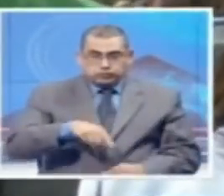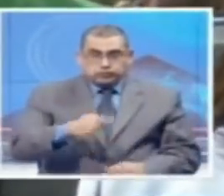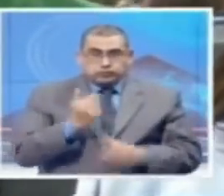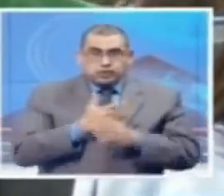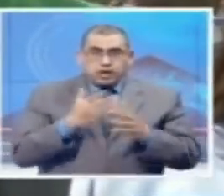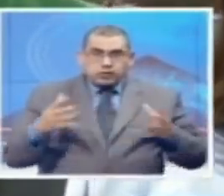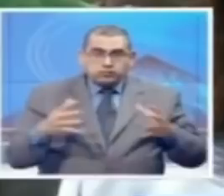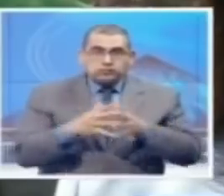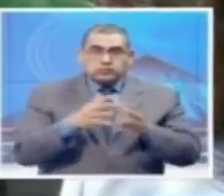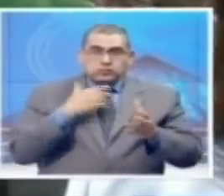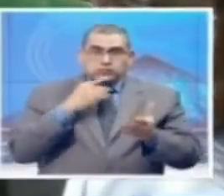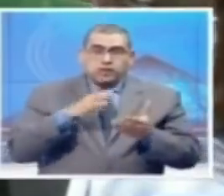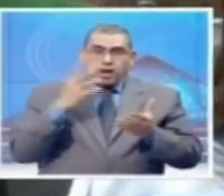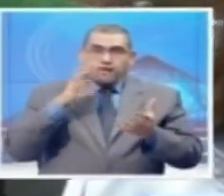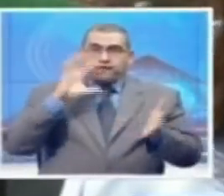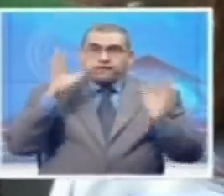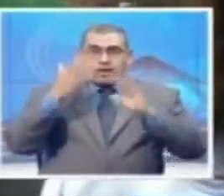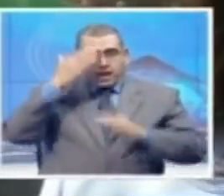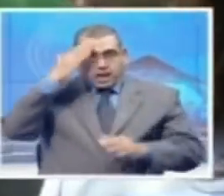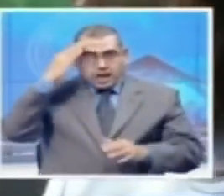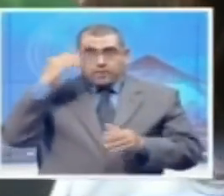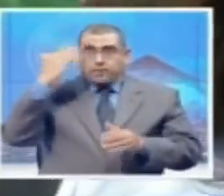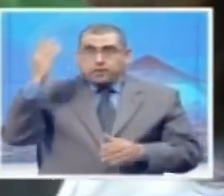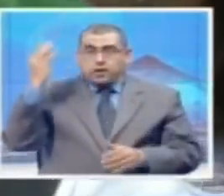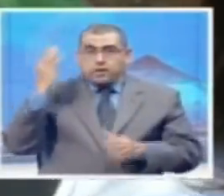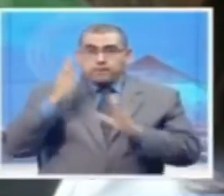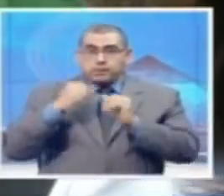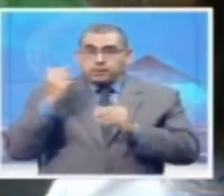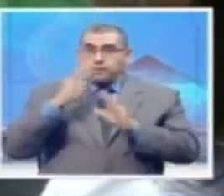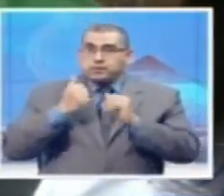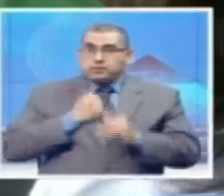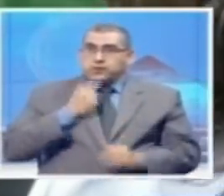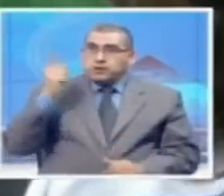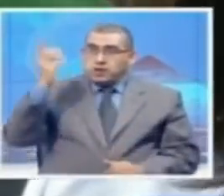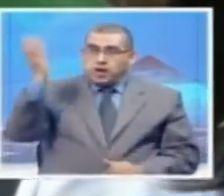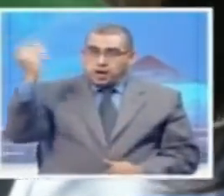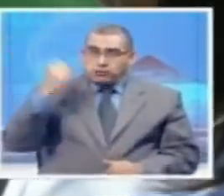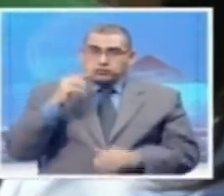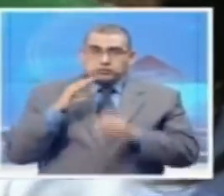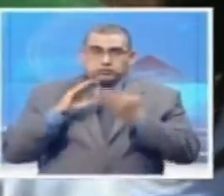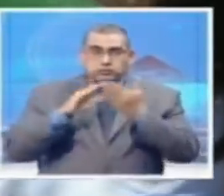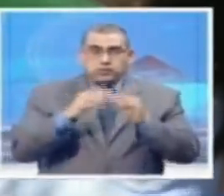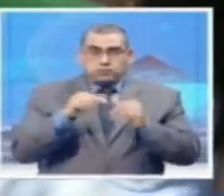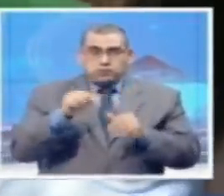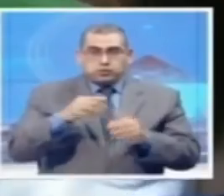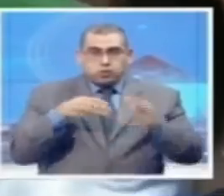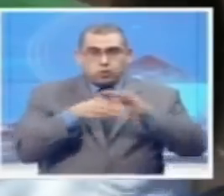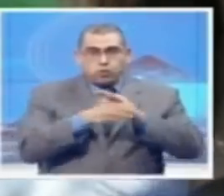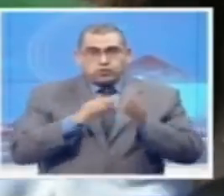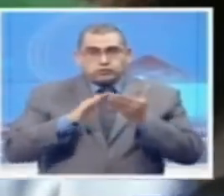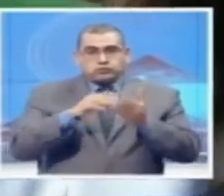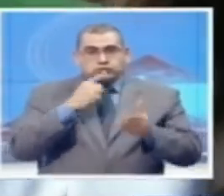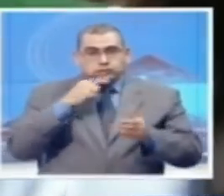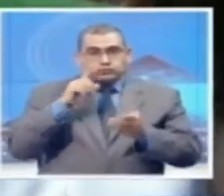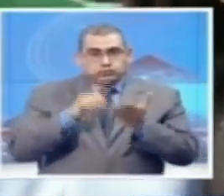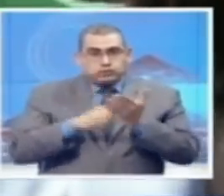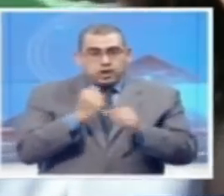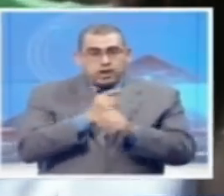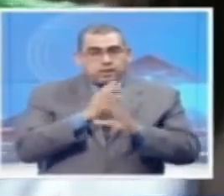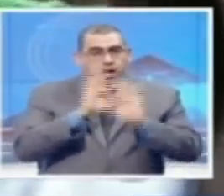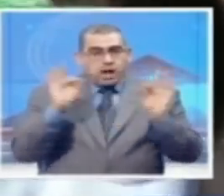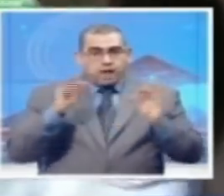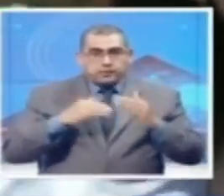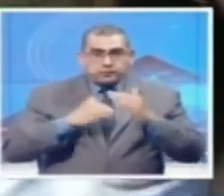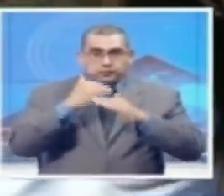هي هتوصل الخبرة اللي بره مصر من ولاد المصريين في الخارج للمصريين في الداخل، وهنا يبدأ التكامل إن شاء الله،